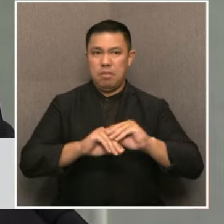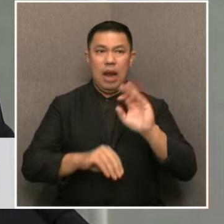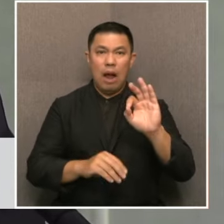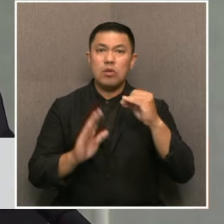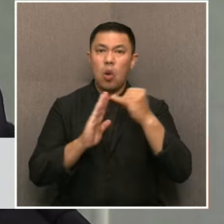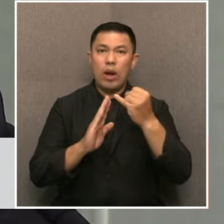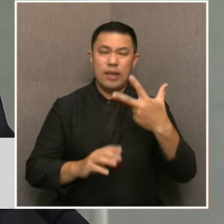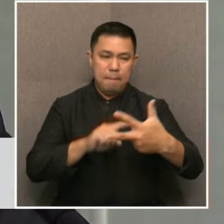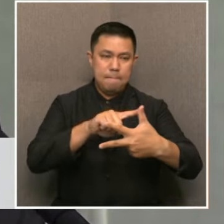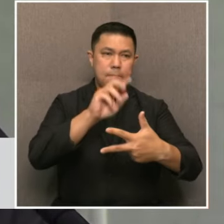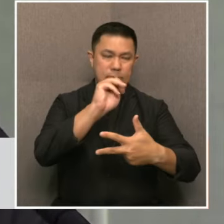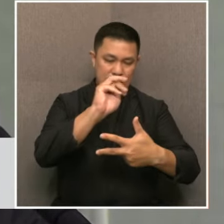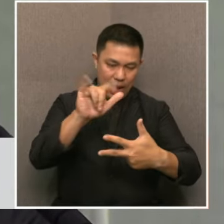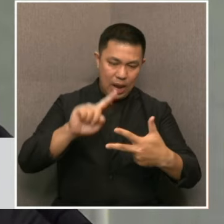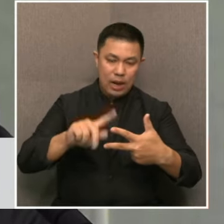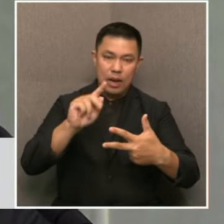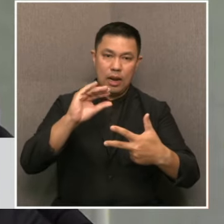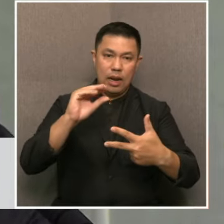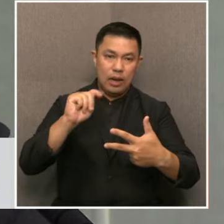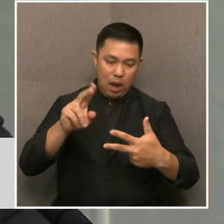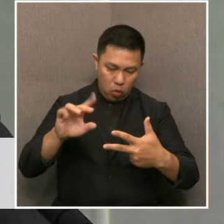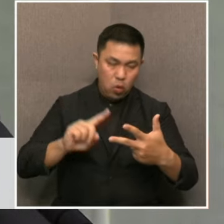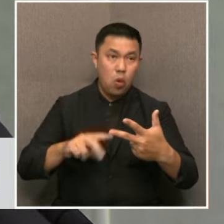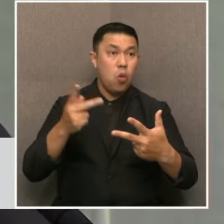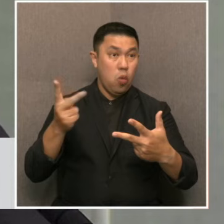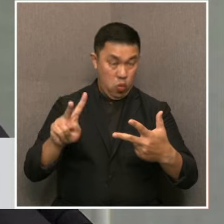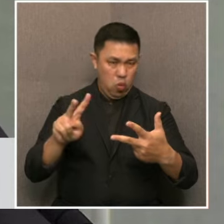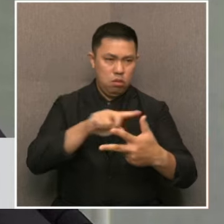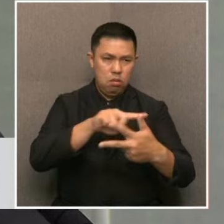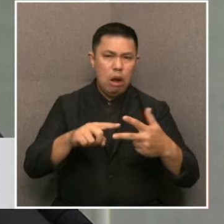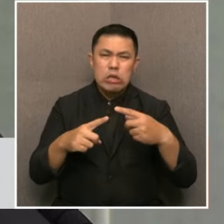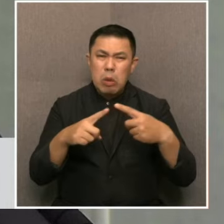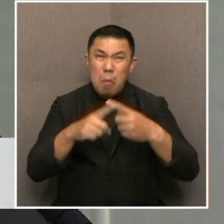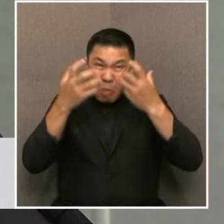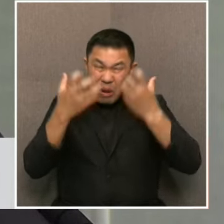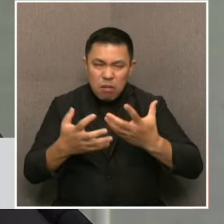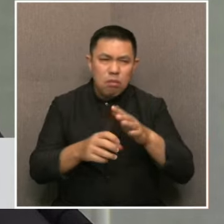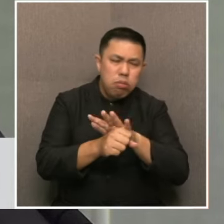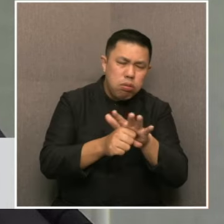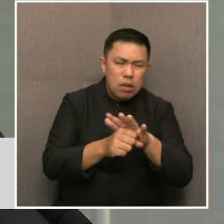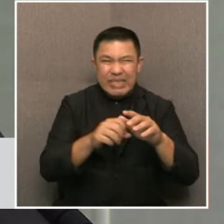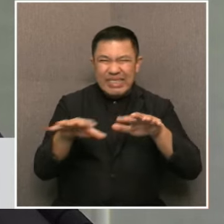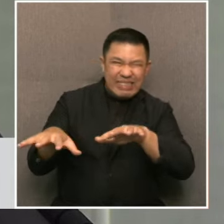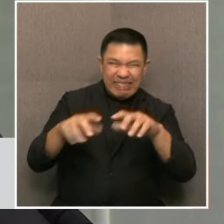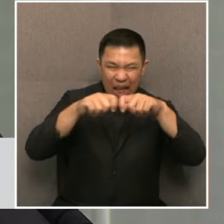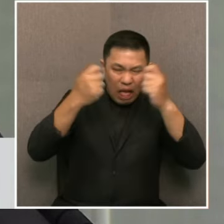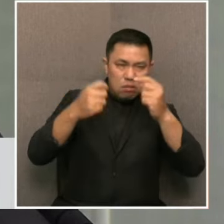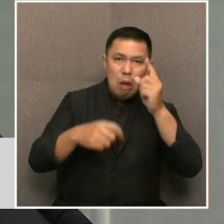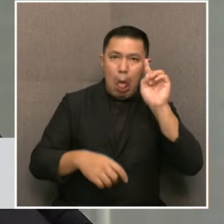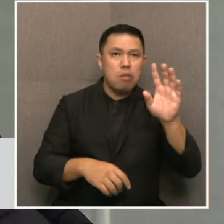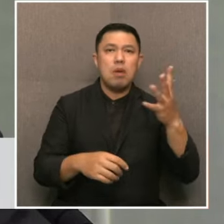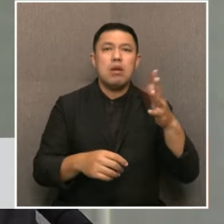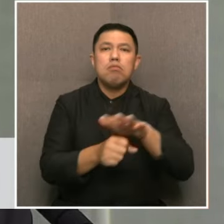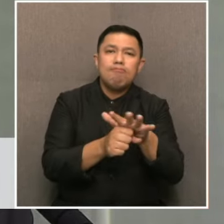มิยาซากิคาโกะและคุมาโมโตะแต่อาการไม่หนักและไม่พบความเสียหายรุนแรงด้านโยชิมาสะ